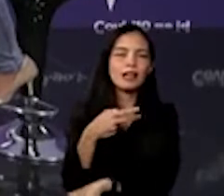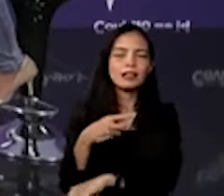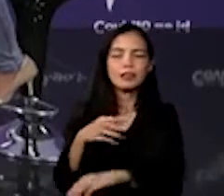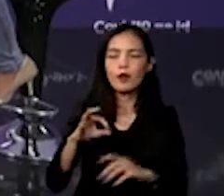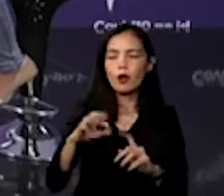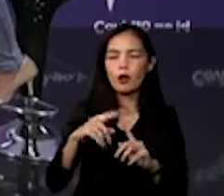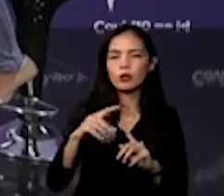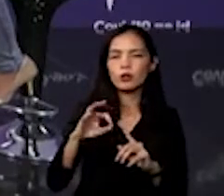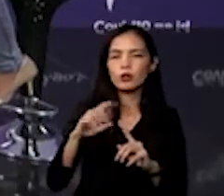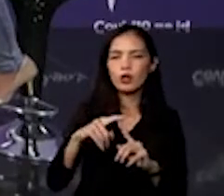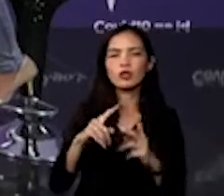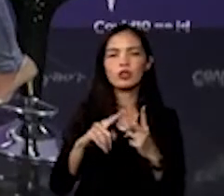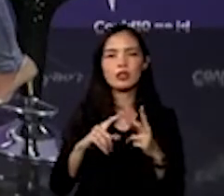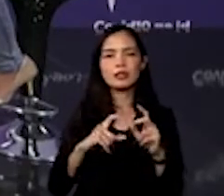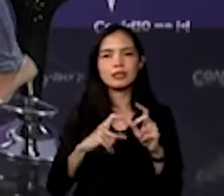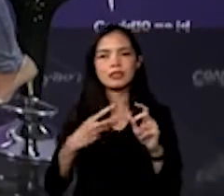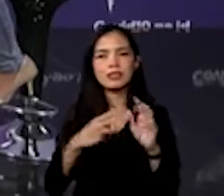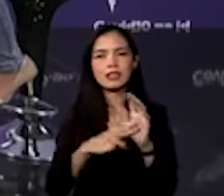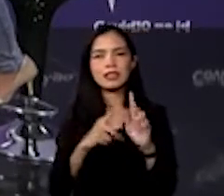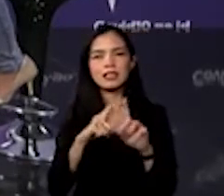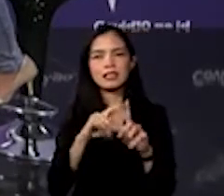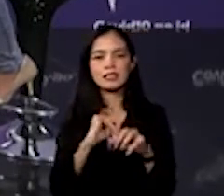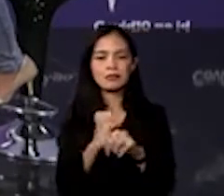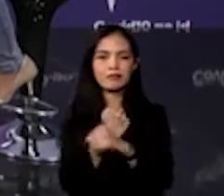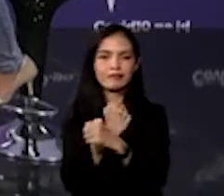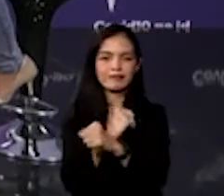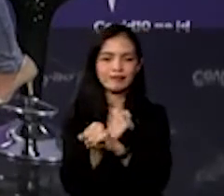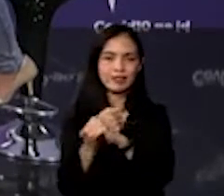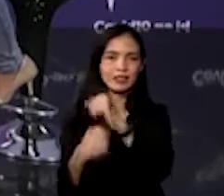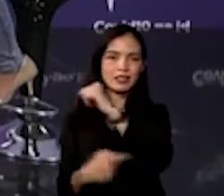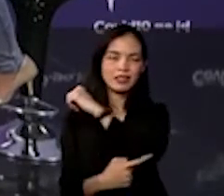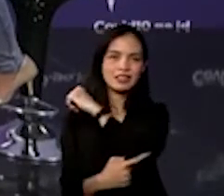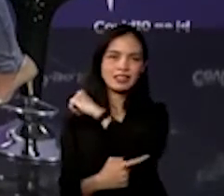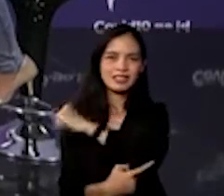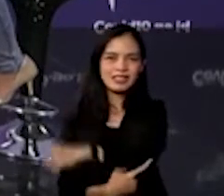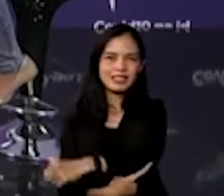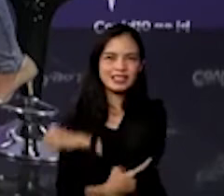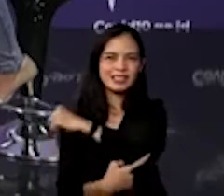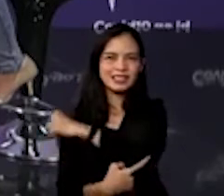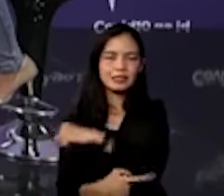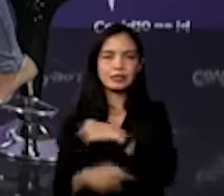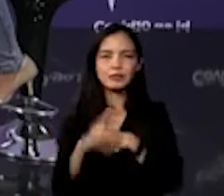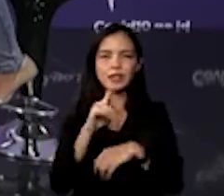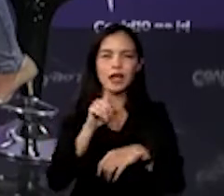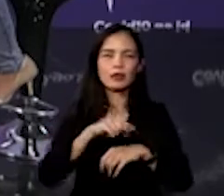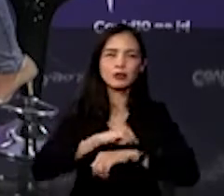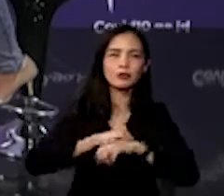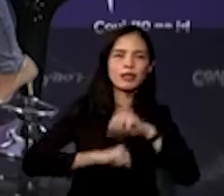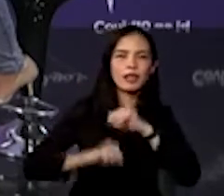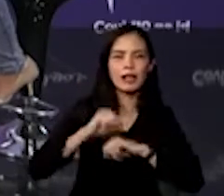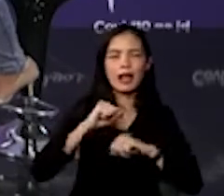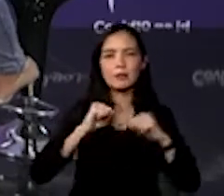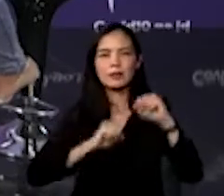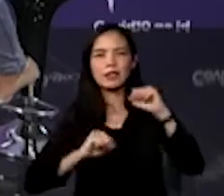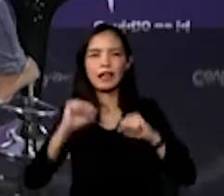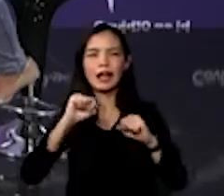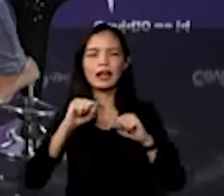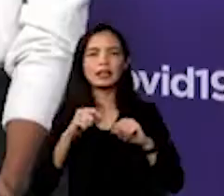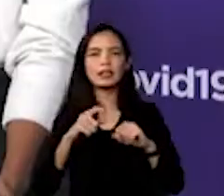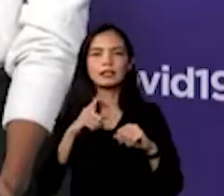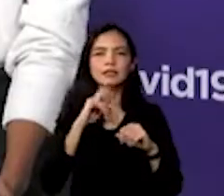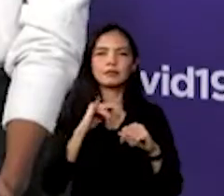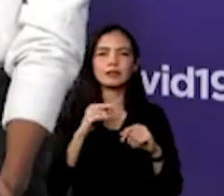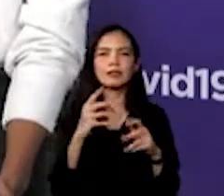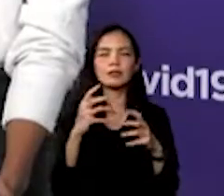sendi harus digerakkan oke ya cukup dengan dengan beban sedikit atau tanpa beban ee maulanaama Idris juga mungkin